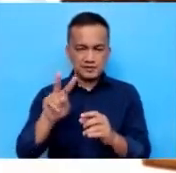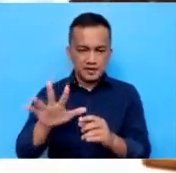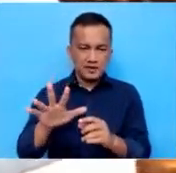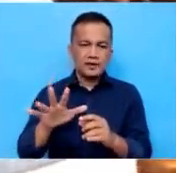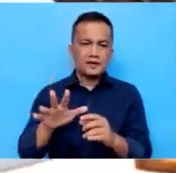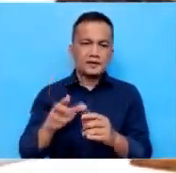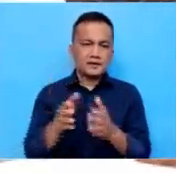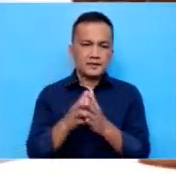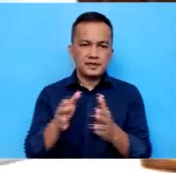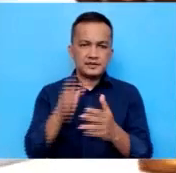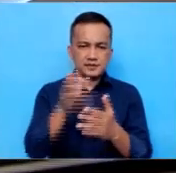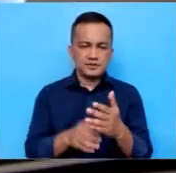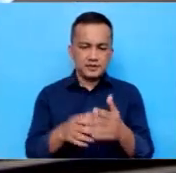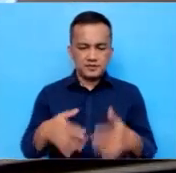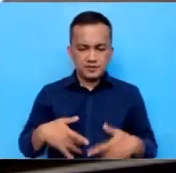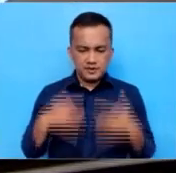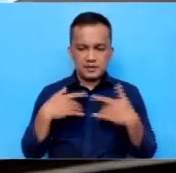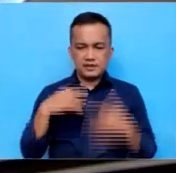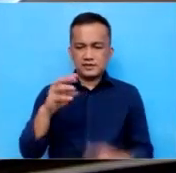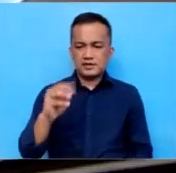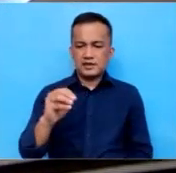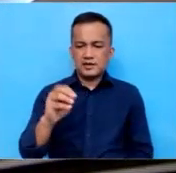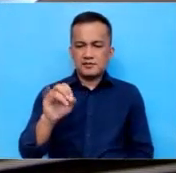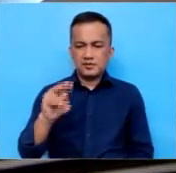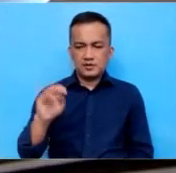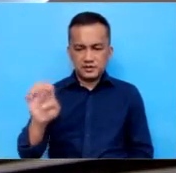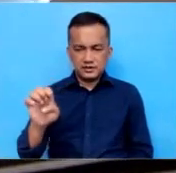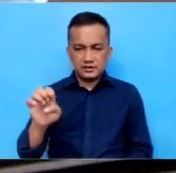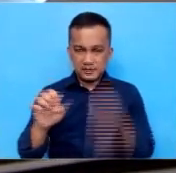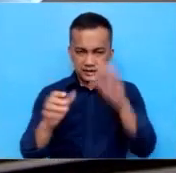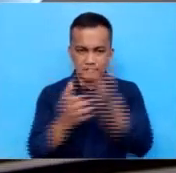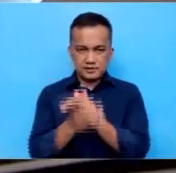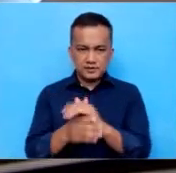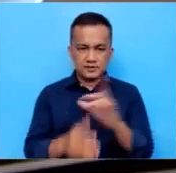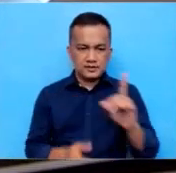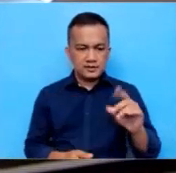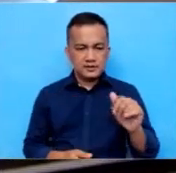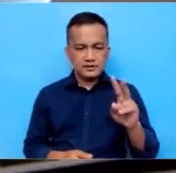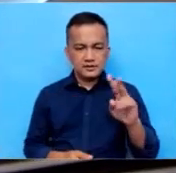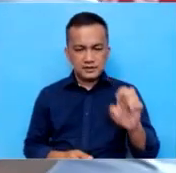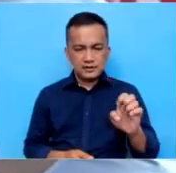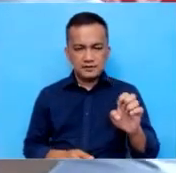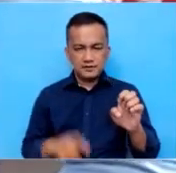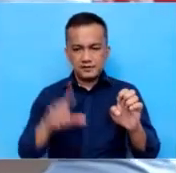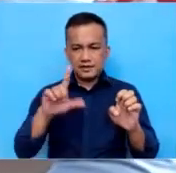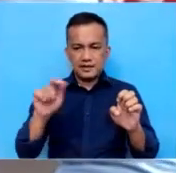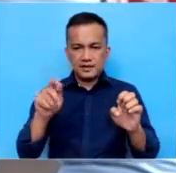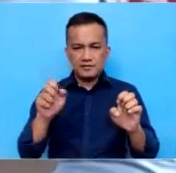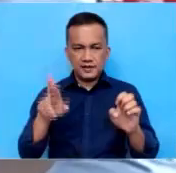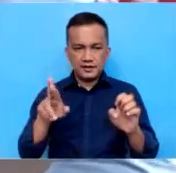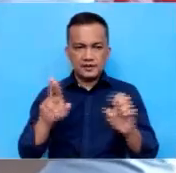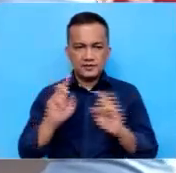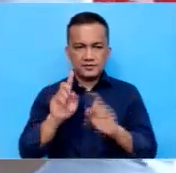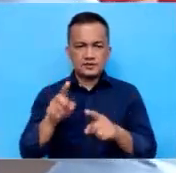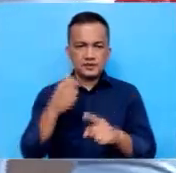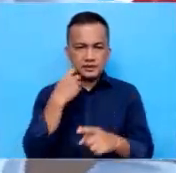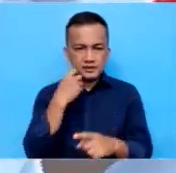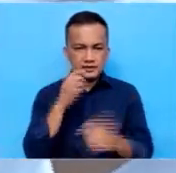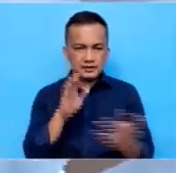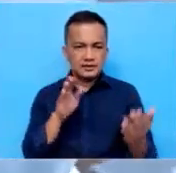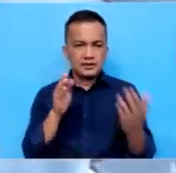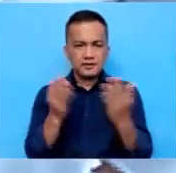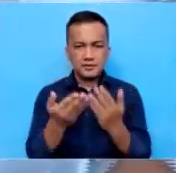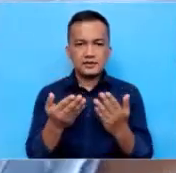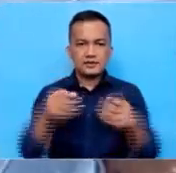ng buhay ni Morissette. Dahil ang kanyang asawa na si Dave Lamar, na present din kanina, nakilala niya dito